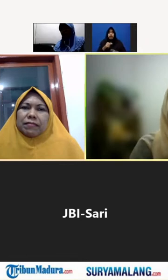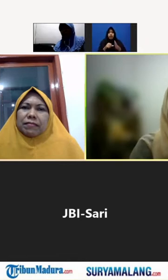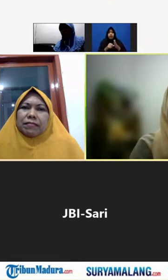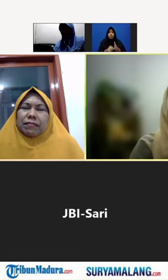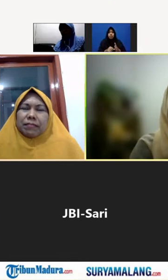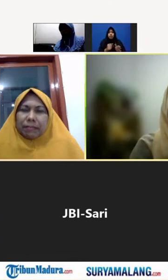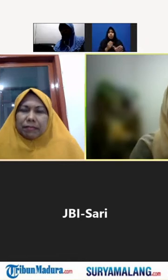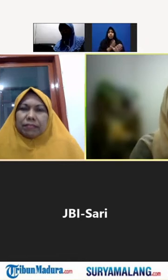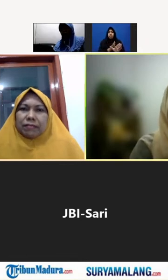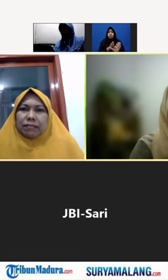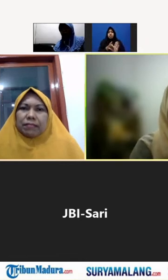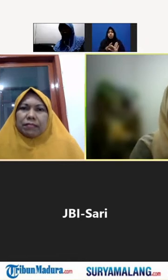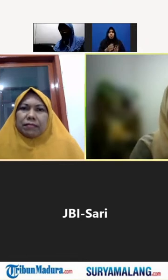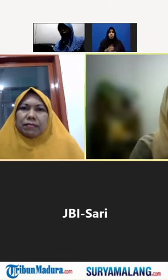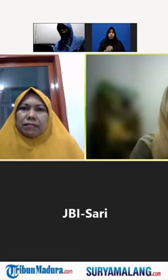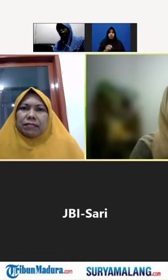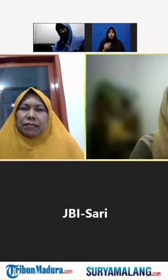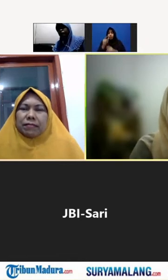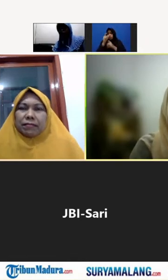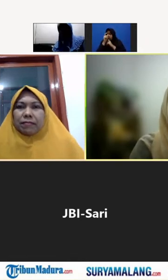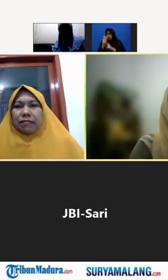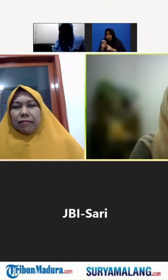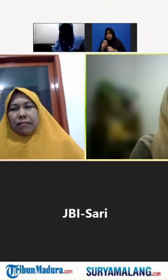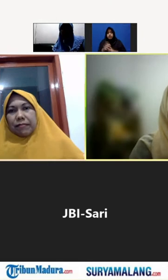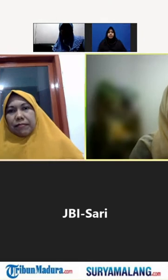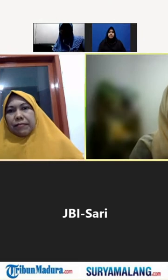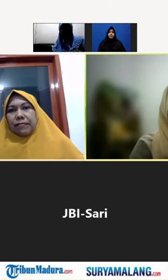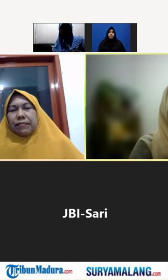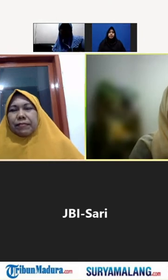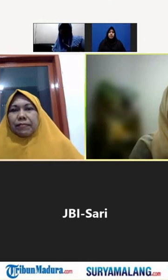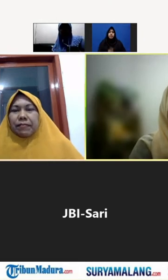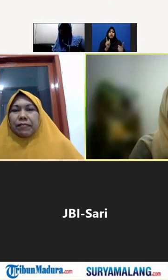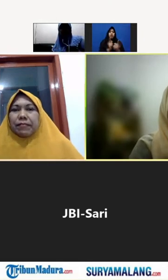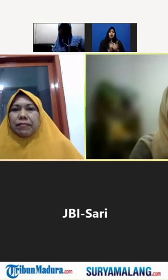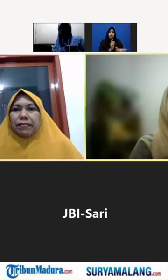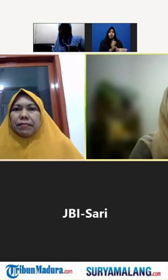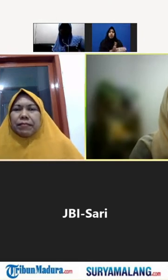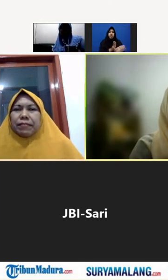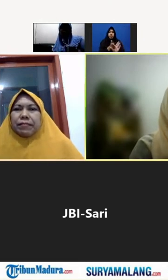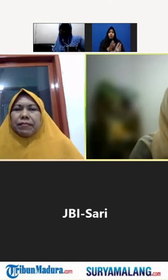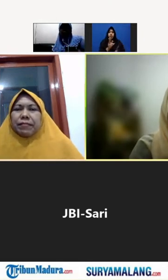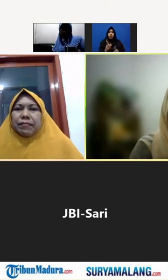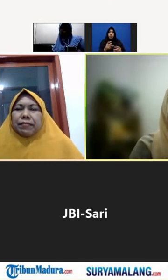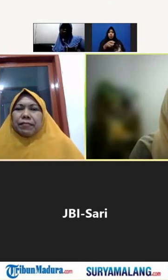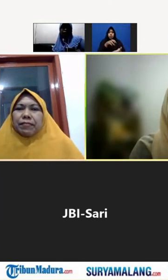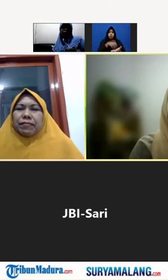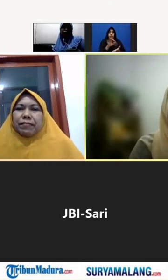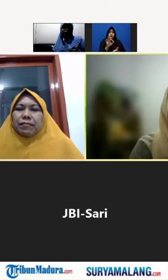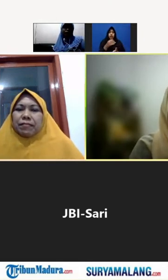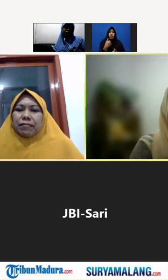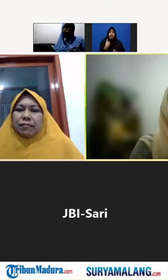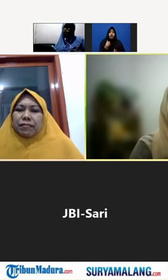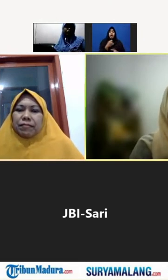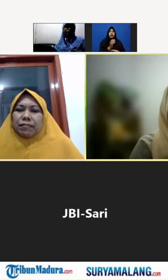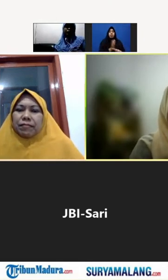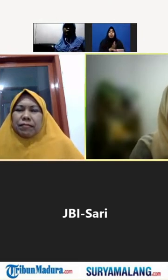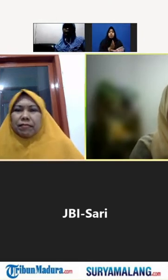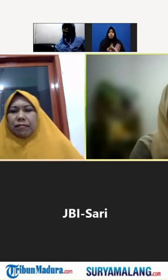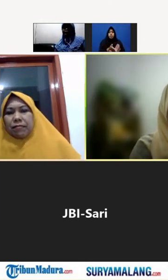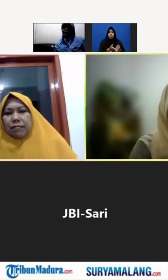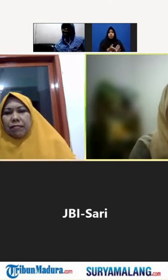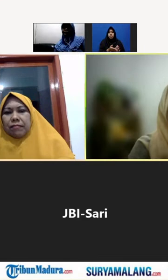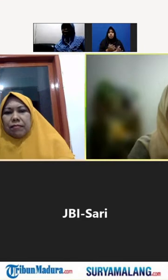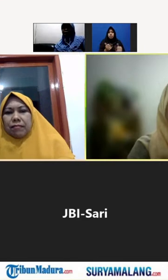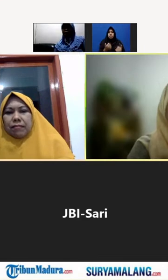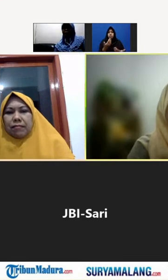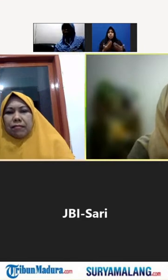profesional. Ketemu psikolog, kalau mungkin di tempatnya nggak ada psikolog sama sekali, ya